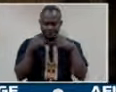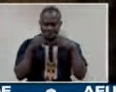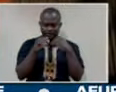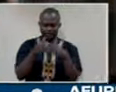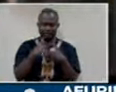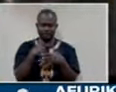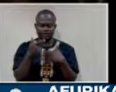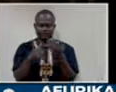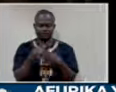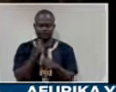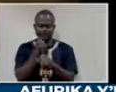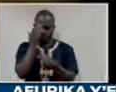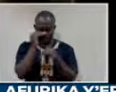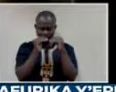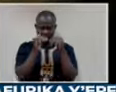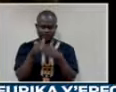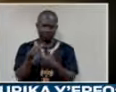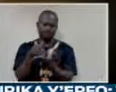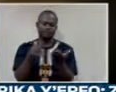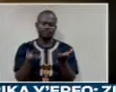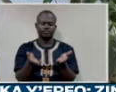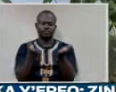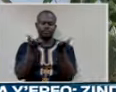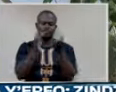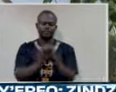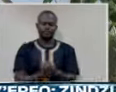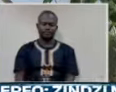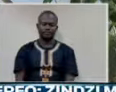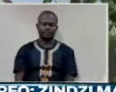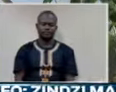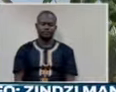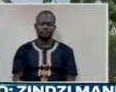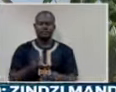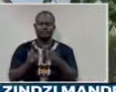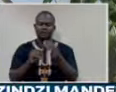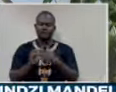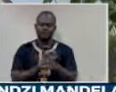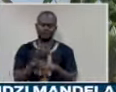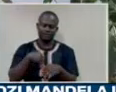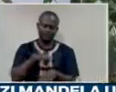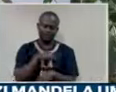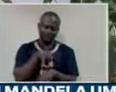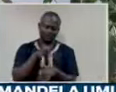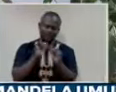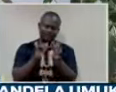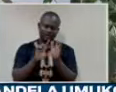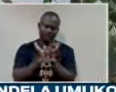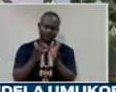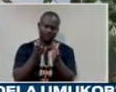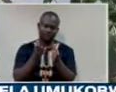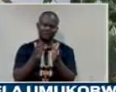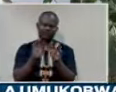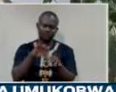kugira igikorwa kugira ngo urwego rw'ubuhanzi ruzahurwe. Abantu birirwa bacuranga ibihangano byacu, siti tegeko rirahari